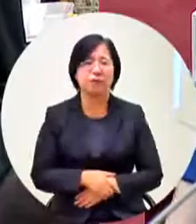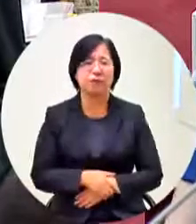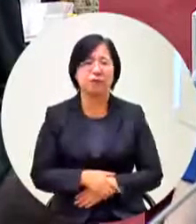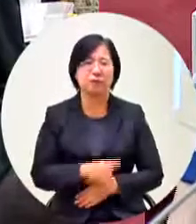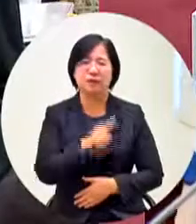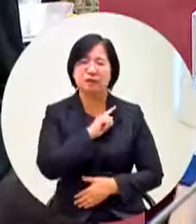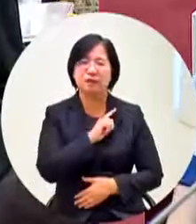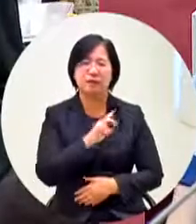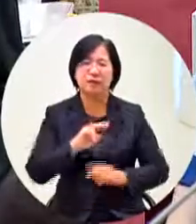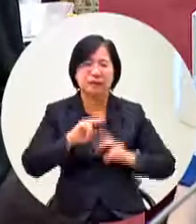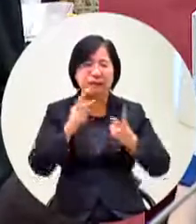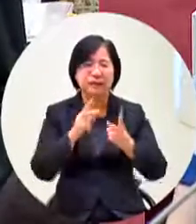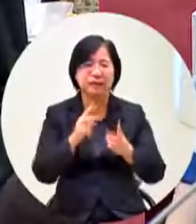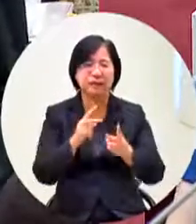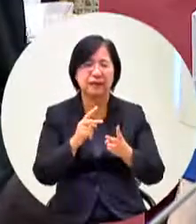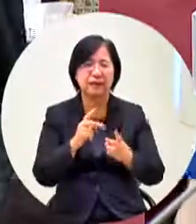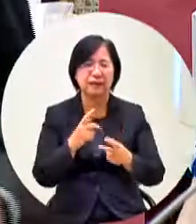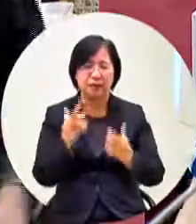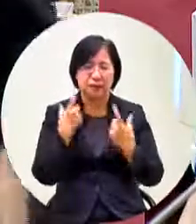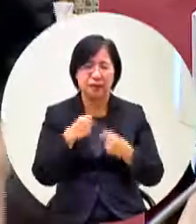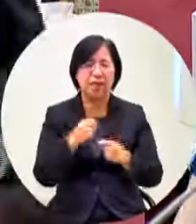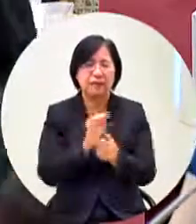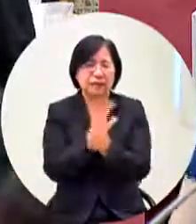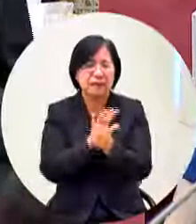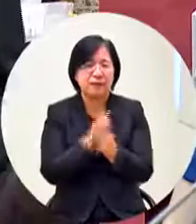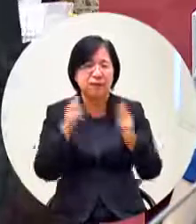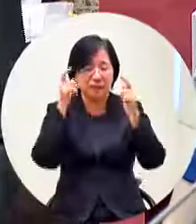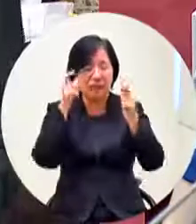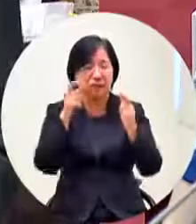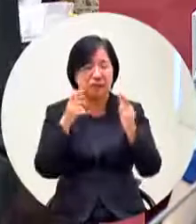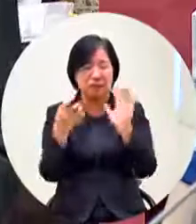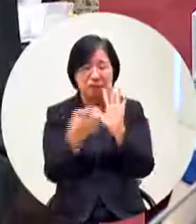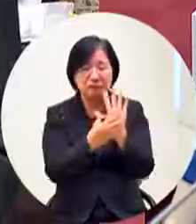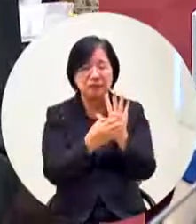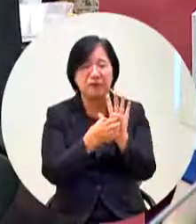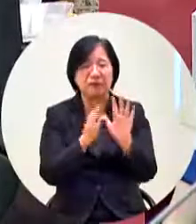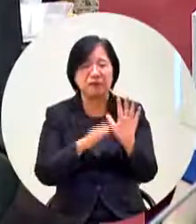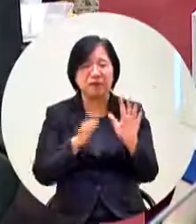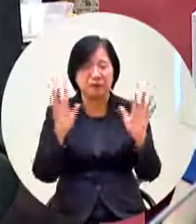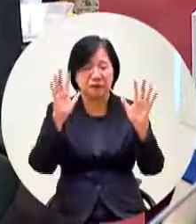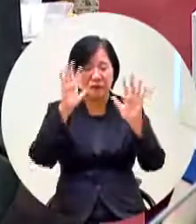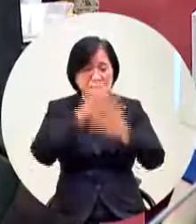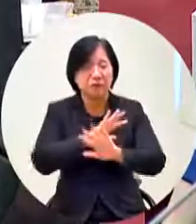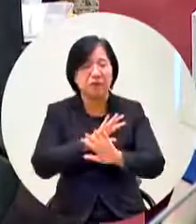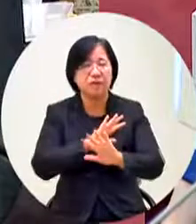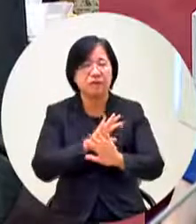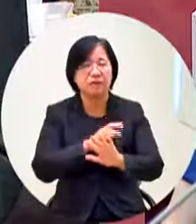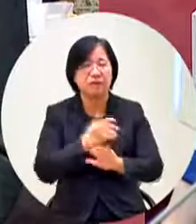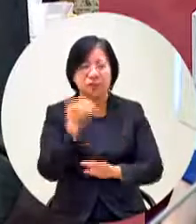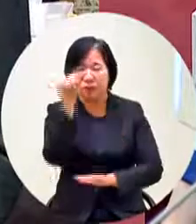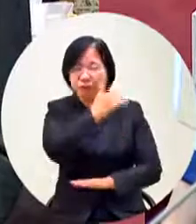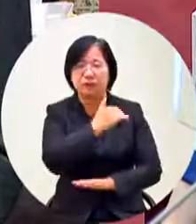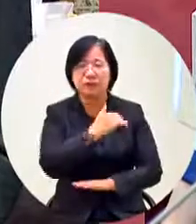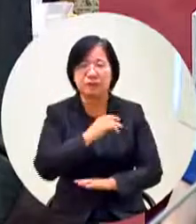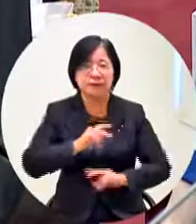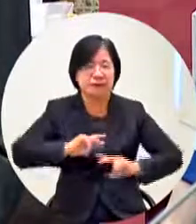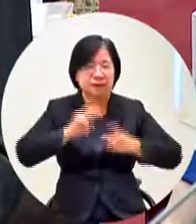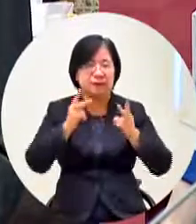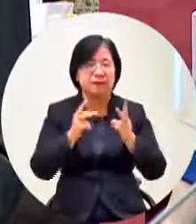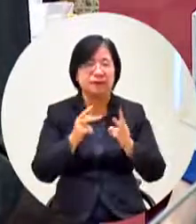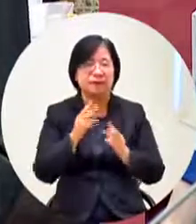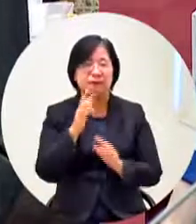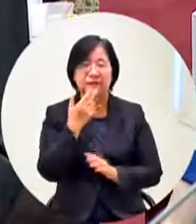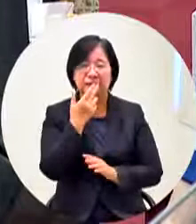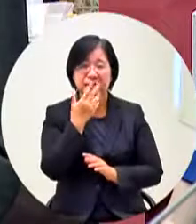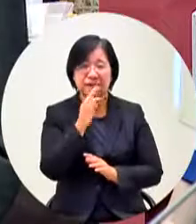吧？本来就是我们爱高雄的 mark 而已，什么突然一夜之间变成彩带糕？ 我这个是事